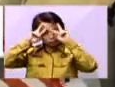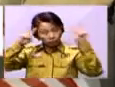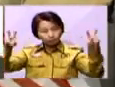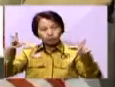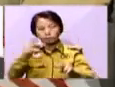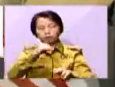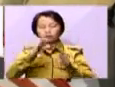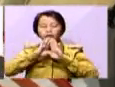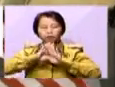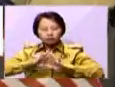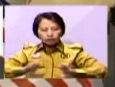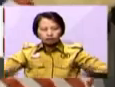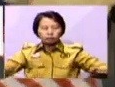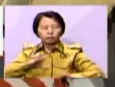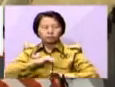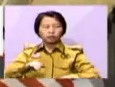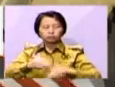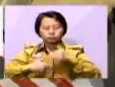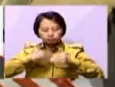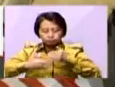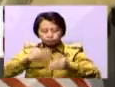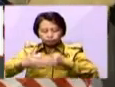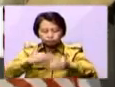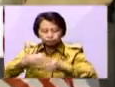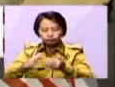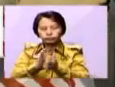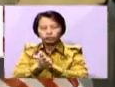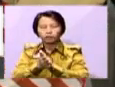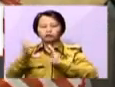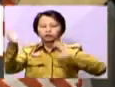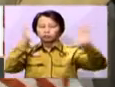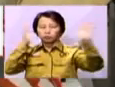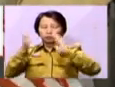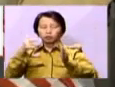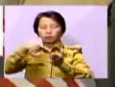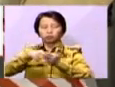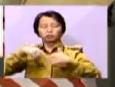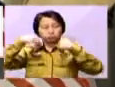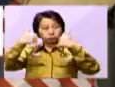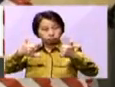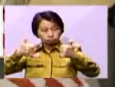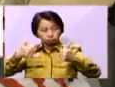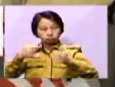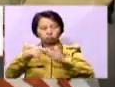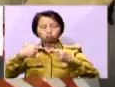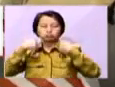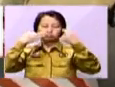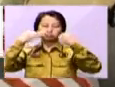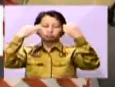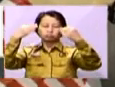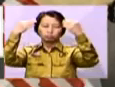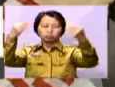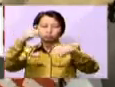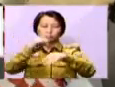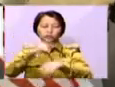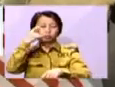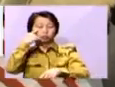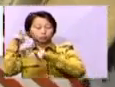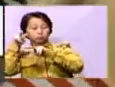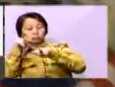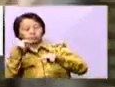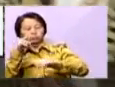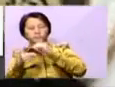dan ketenteraman serta kemajuan supaya negara kita lagi cemerlang dan terbilang di mata